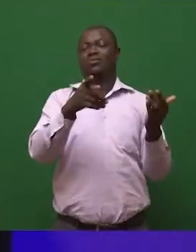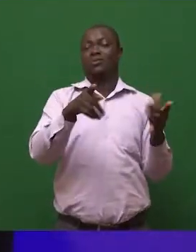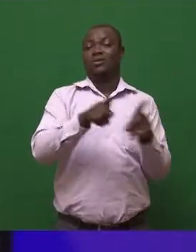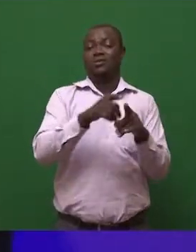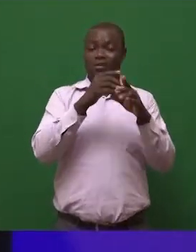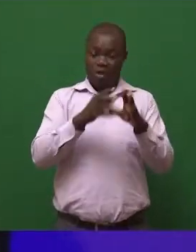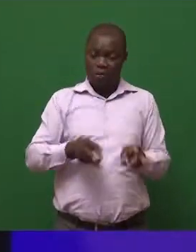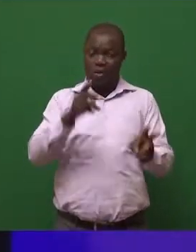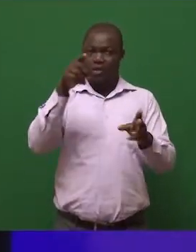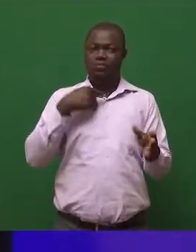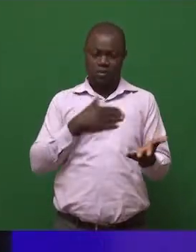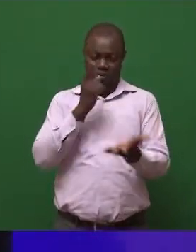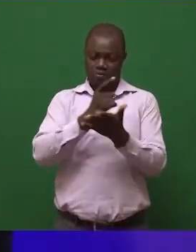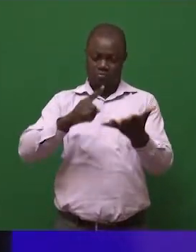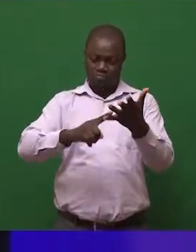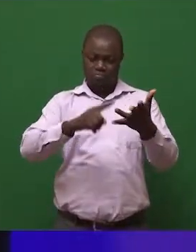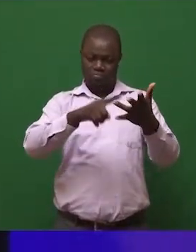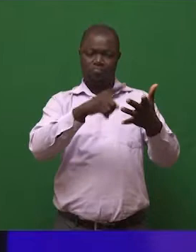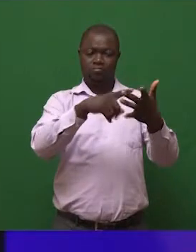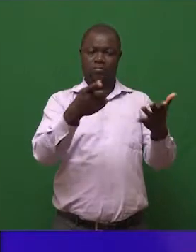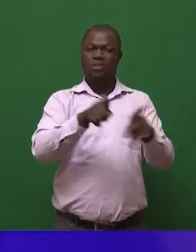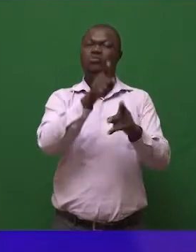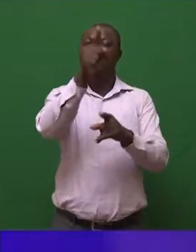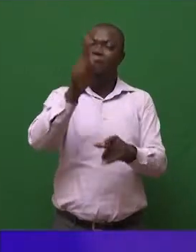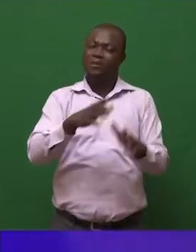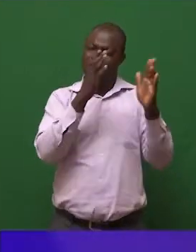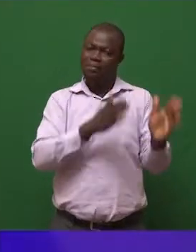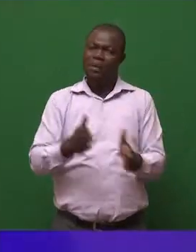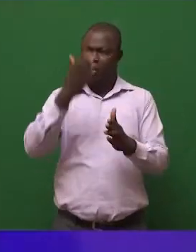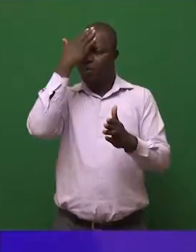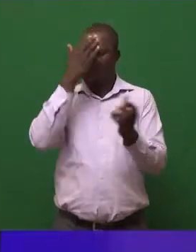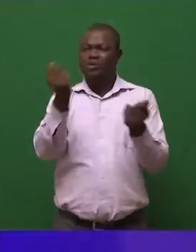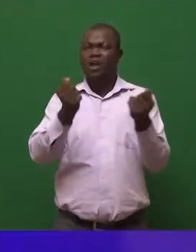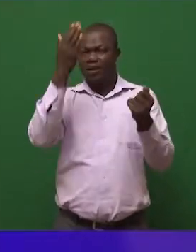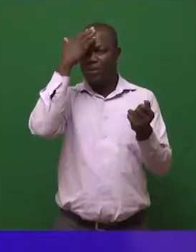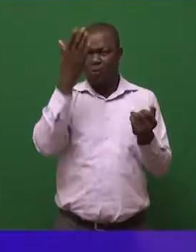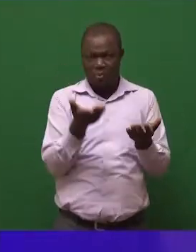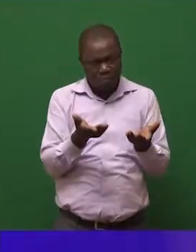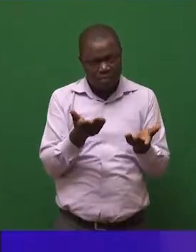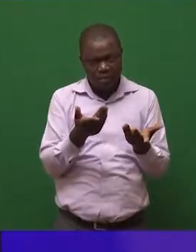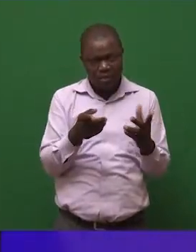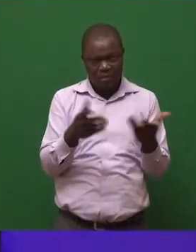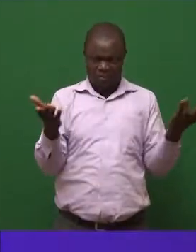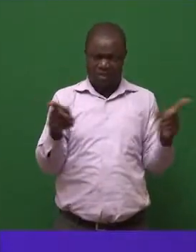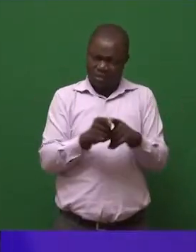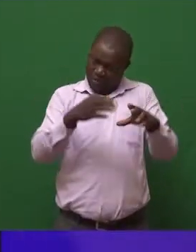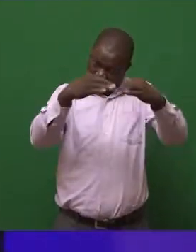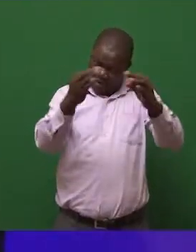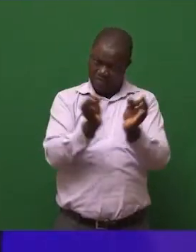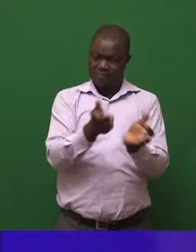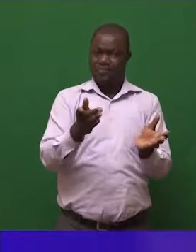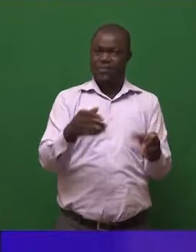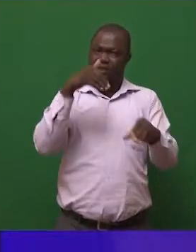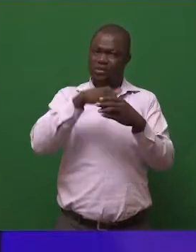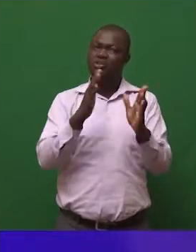munoplana nzendo dzenyu tichazodai tigodai maplana munoplana zvekuti ndiani achatyaira muchiplana ndiani